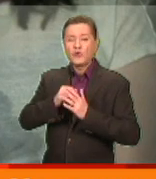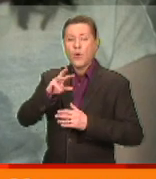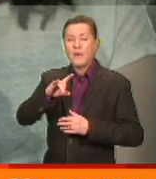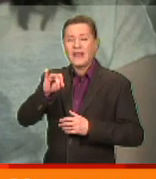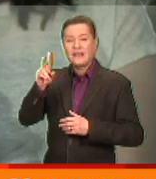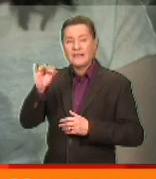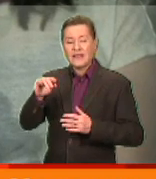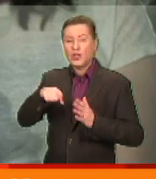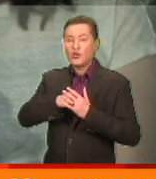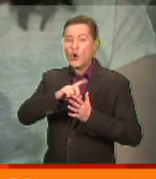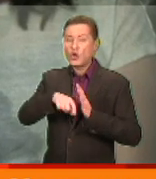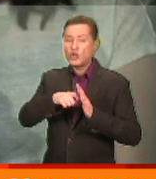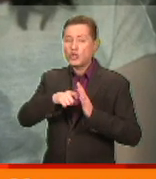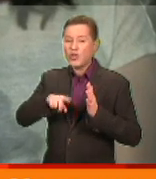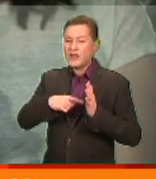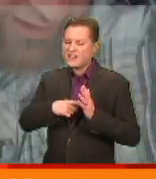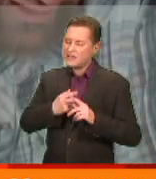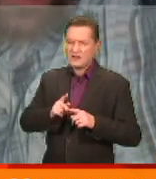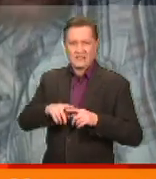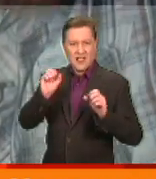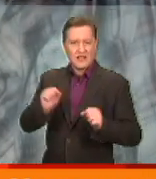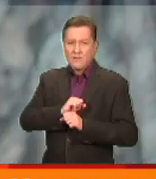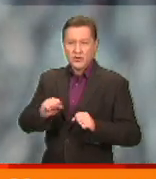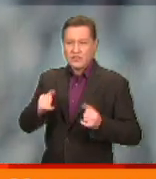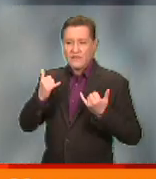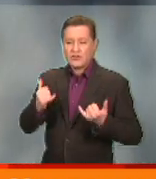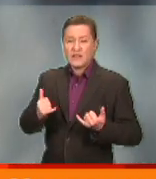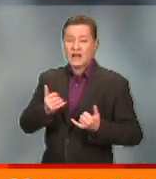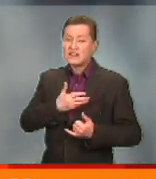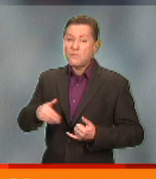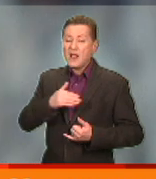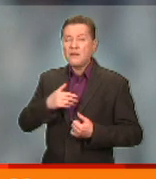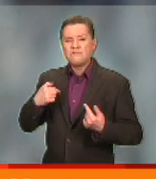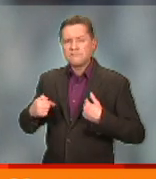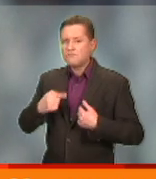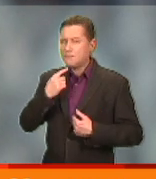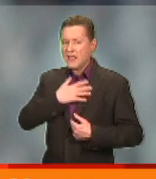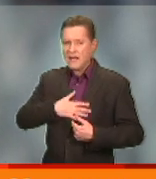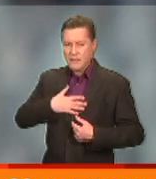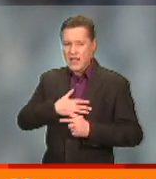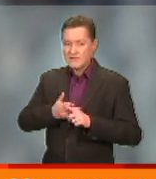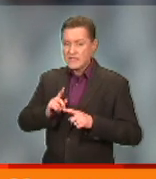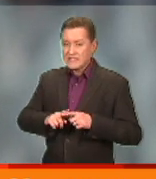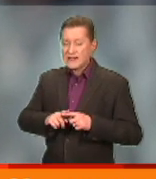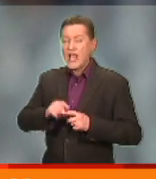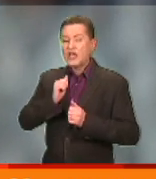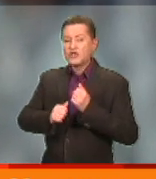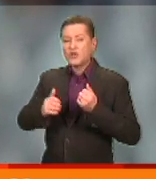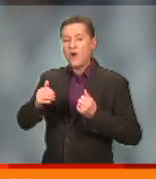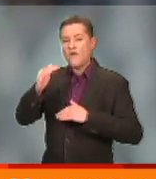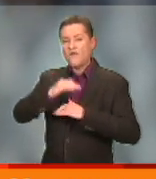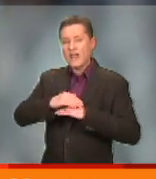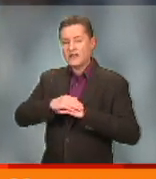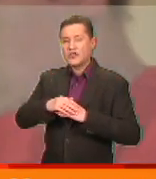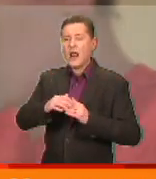Донецька. Однак тепер це заледве можливо, і ми дуже через це переймаємося. Щовечора ми з дітками молимося, аби